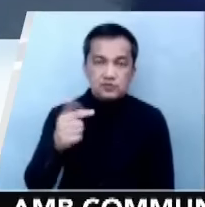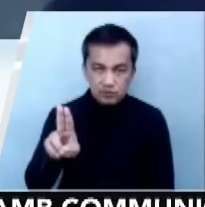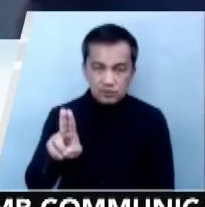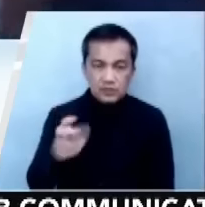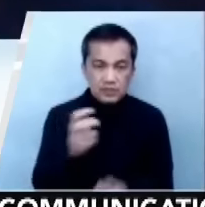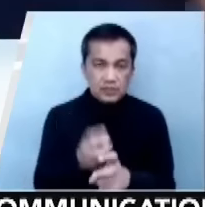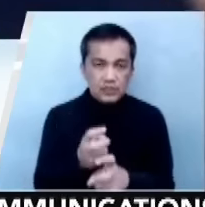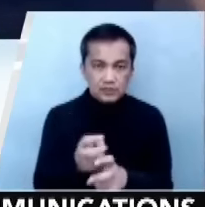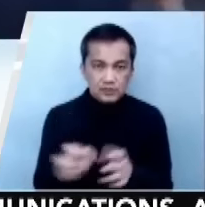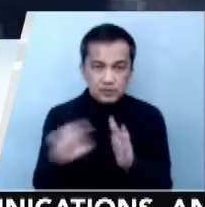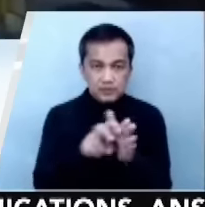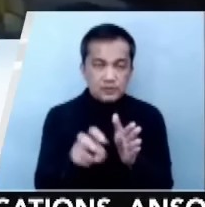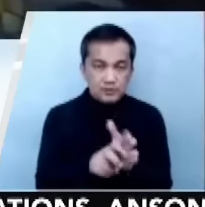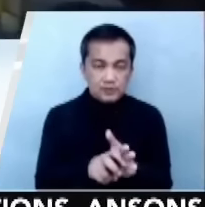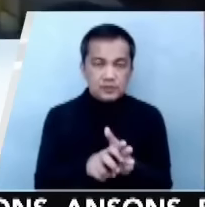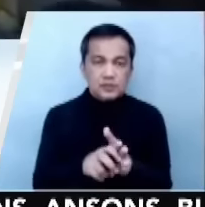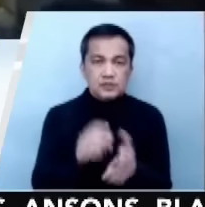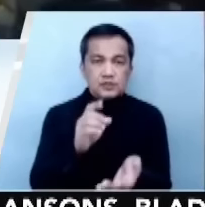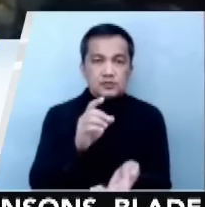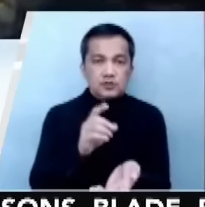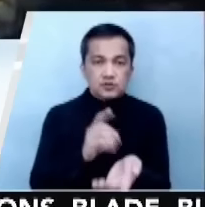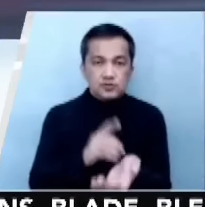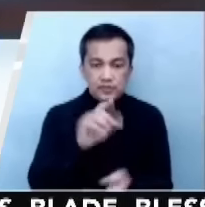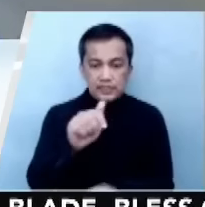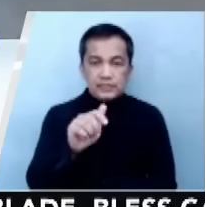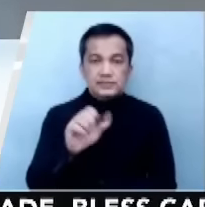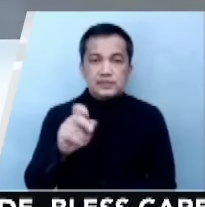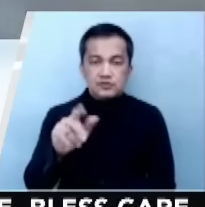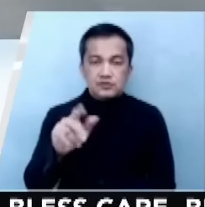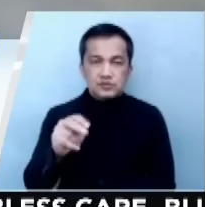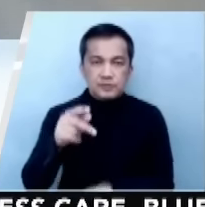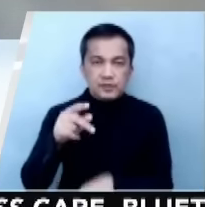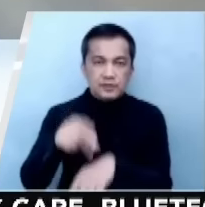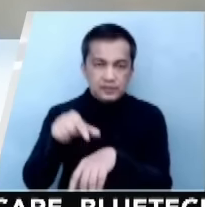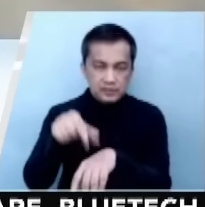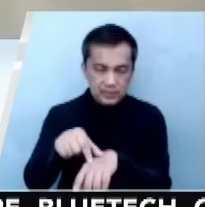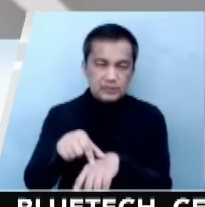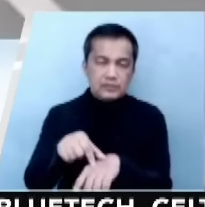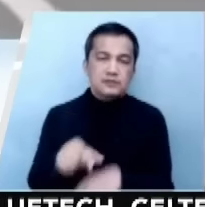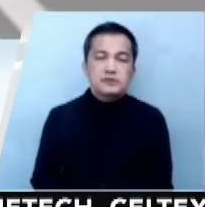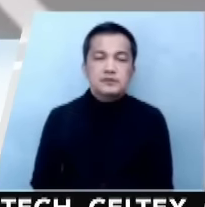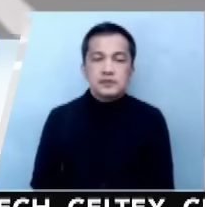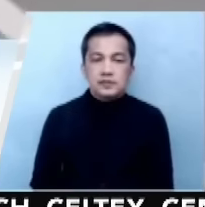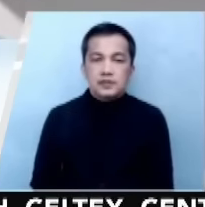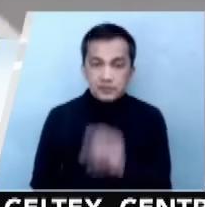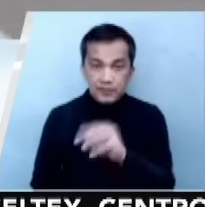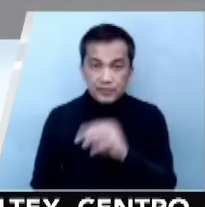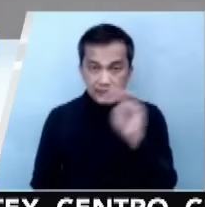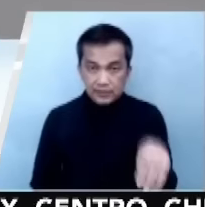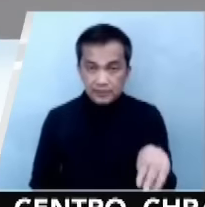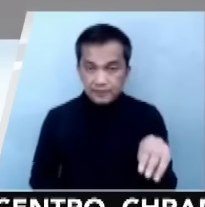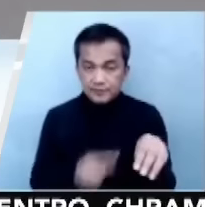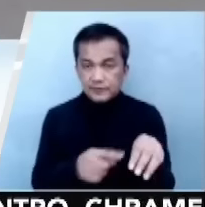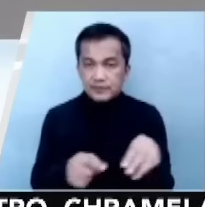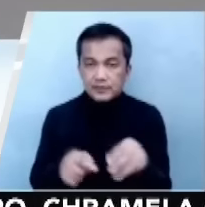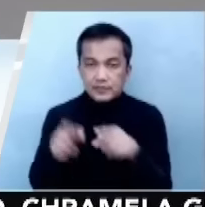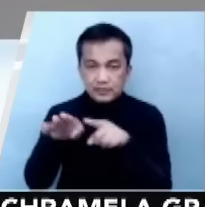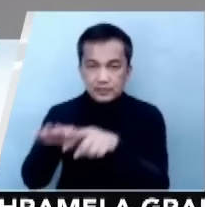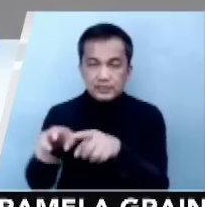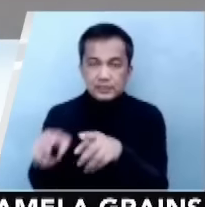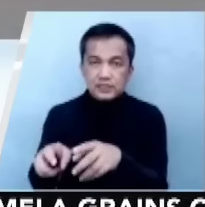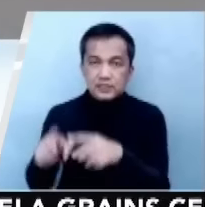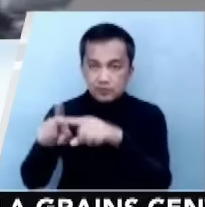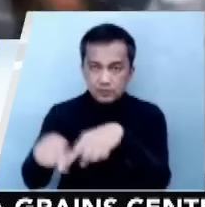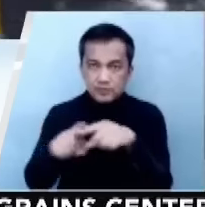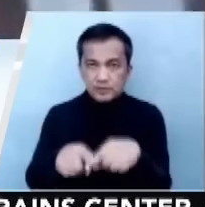maraming pasahero sa Dr. A. Santos Avenue sa Paranaque City. Sa Maynila naman, sa tricycle na lang umasa ang mga pasaherong